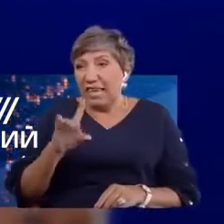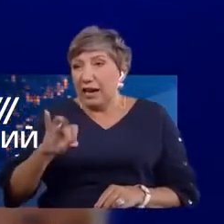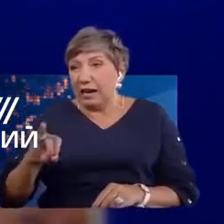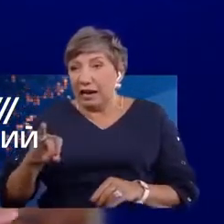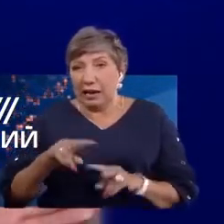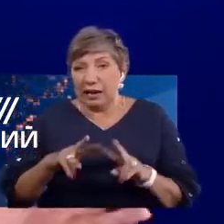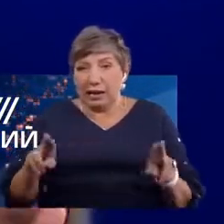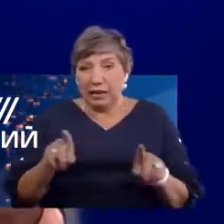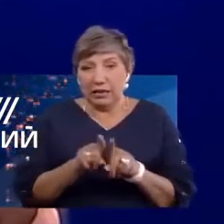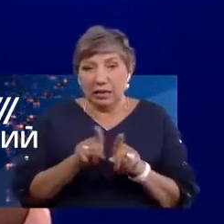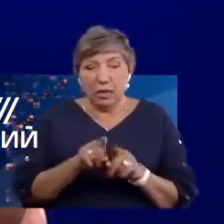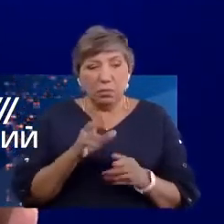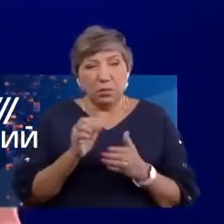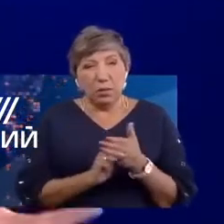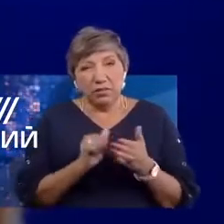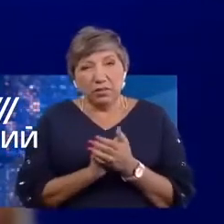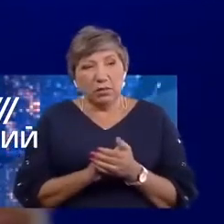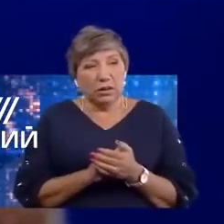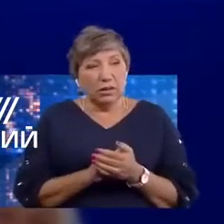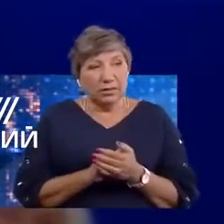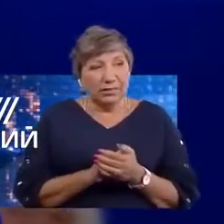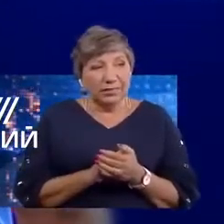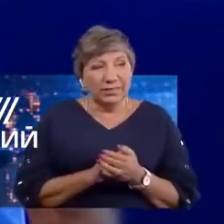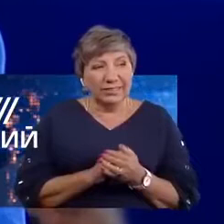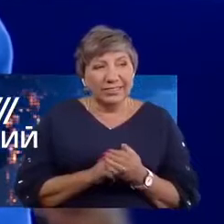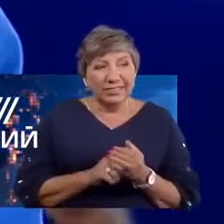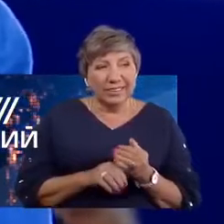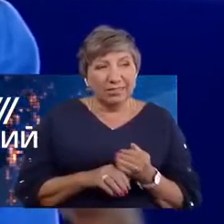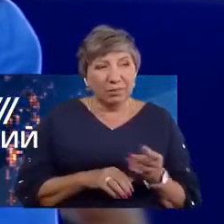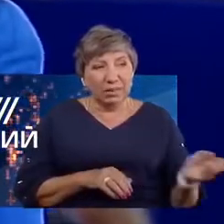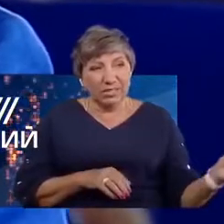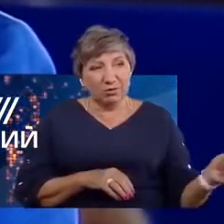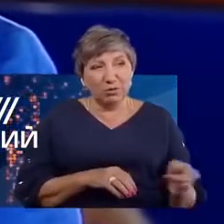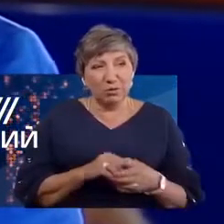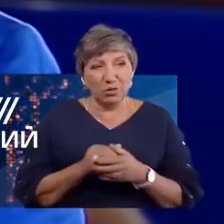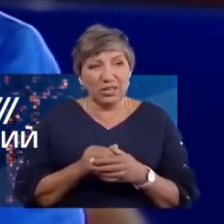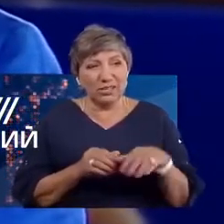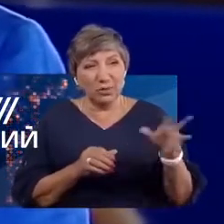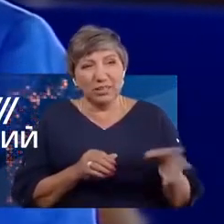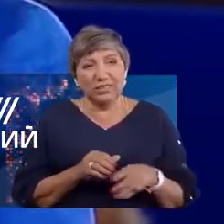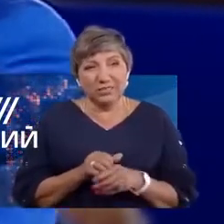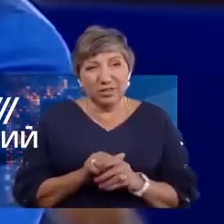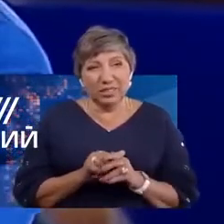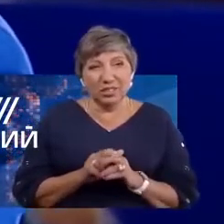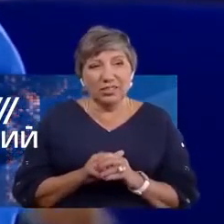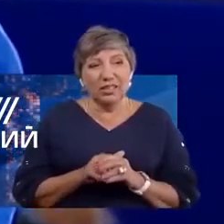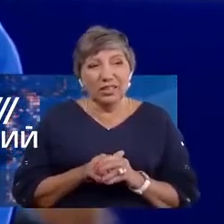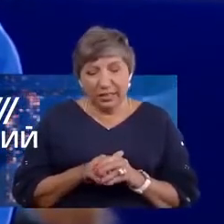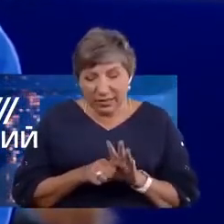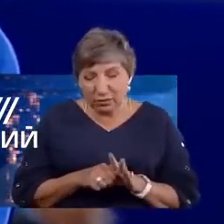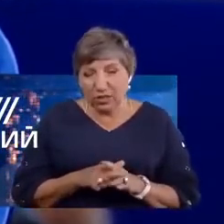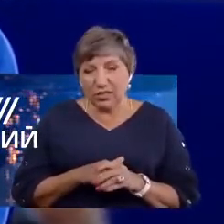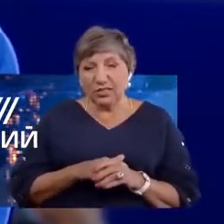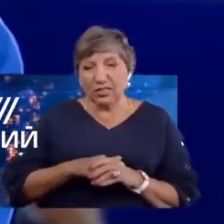там приводом бізнесу, громадських активістів попадуть в списку, наприклад, «Слуги народу», підуть на